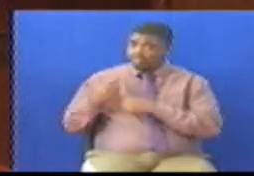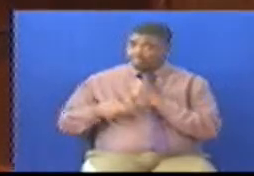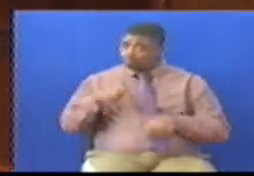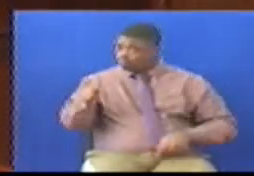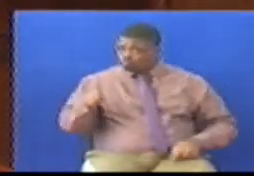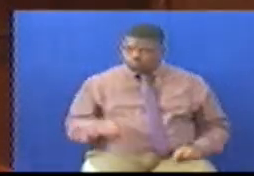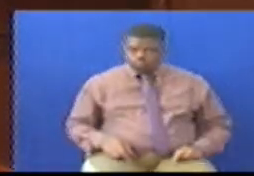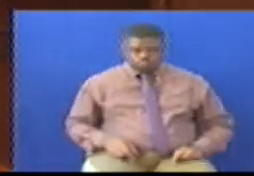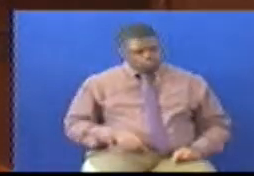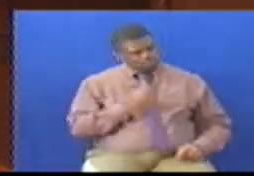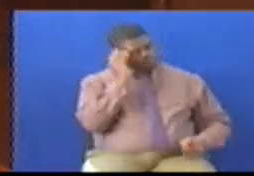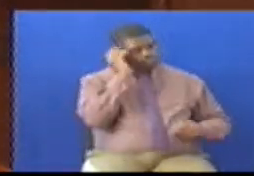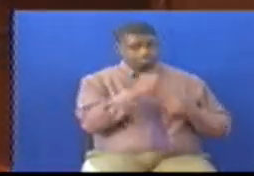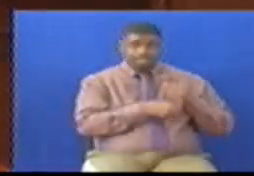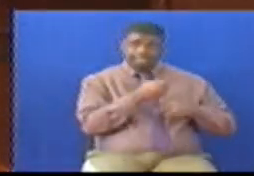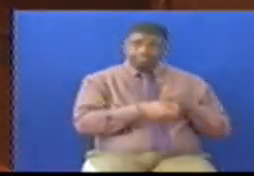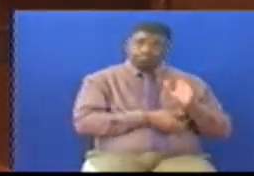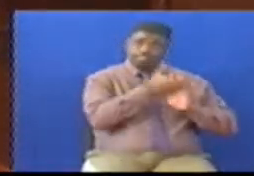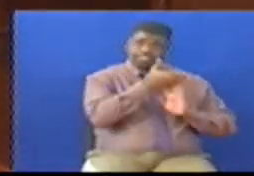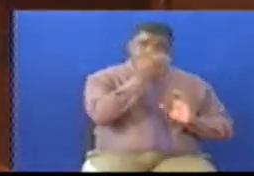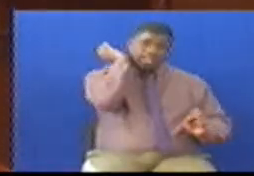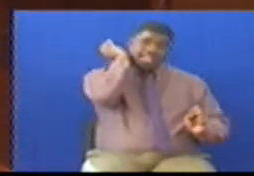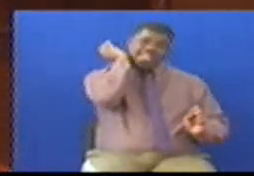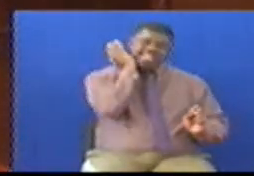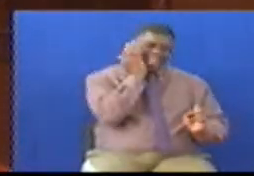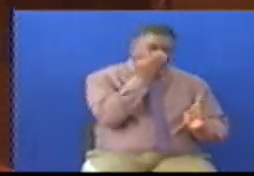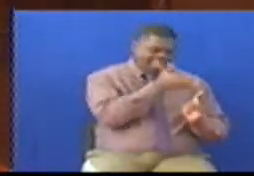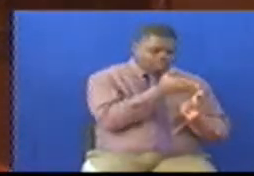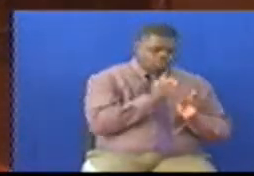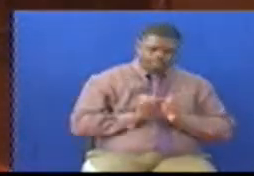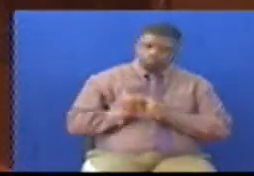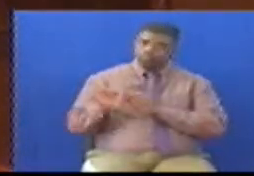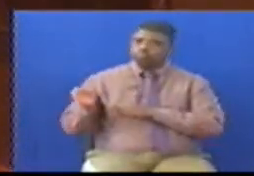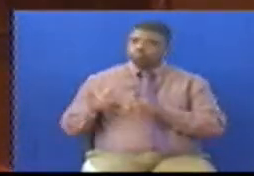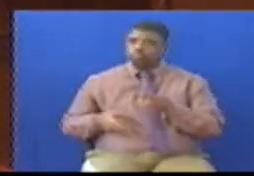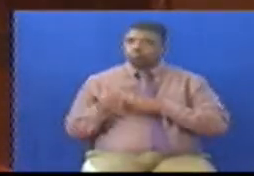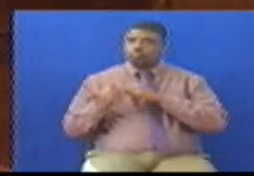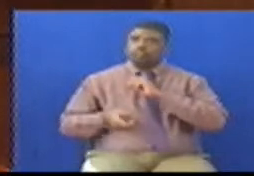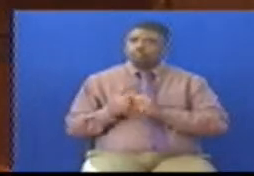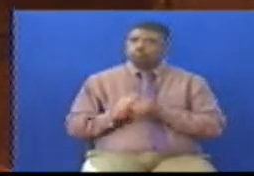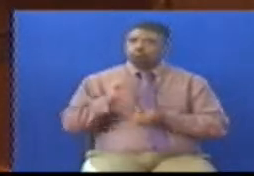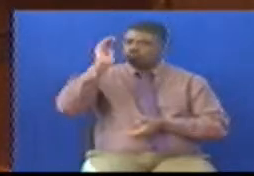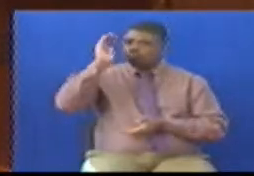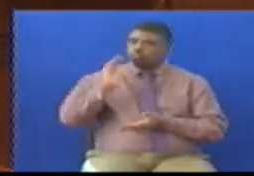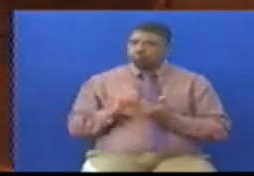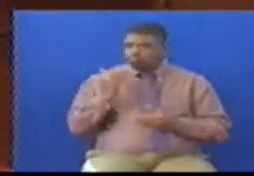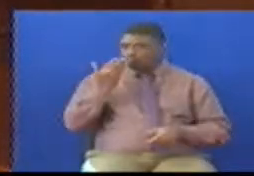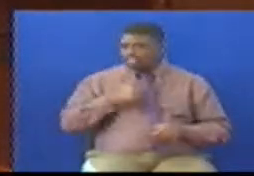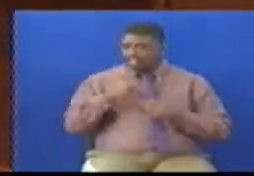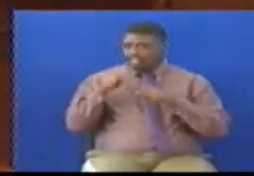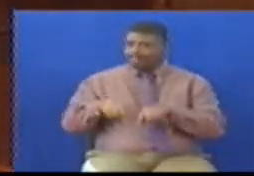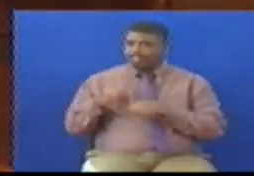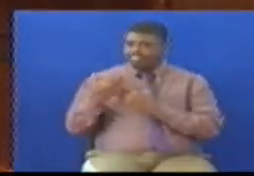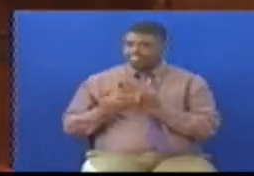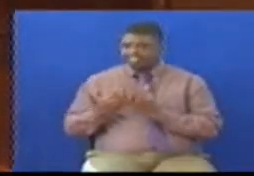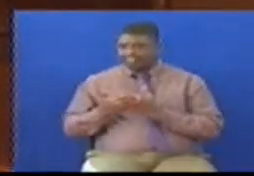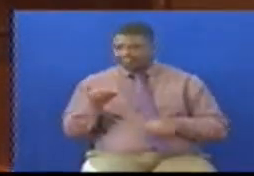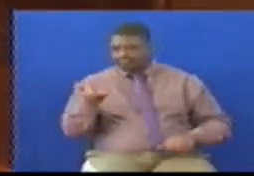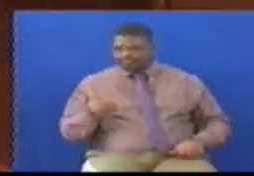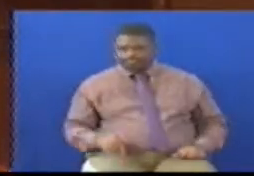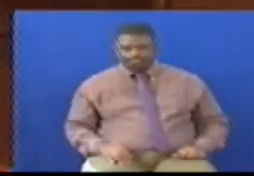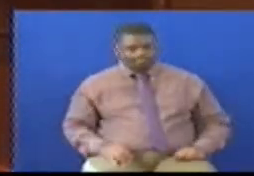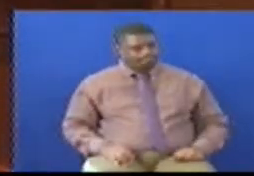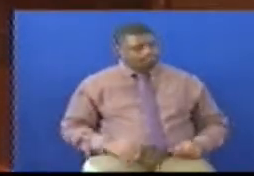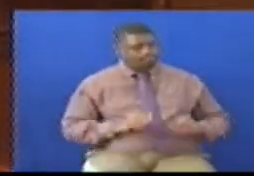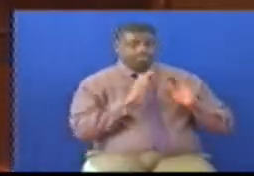huu ulianzishwa maksudi kabisa, kwa mahususi kwenda kutatua tatizo la upungufu wa sukari hapa nchini. Kwa hiyo tunaomba